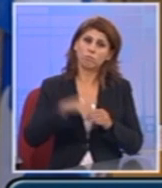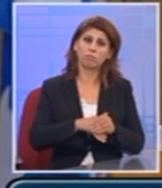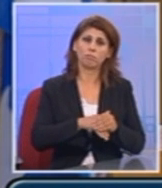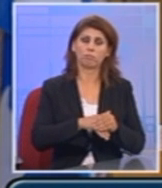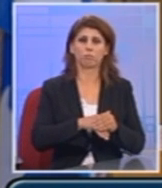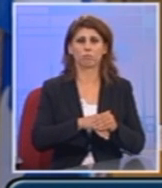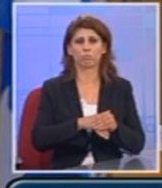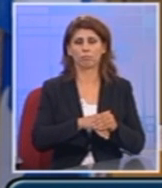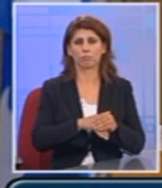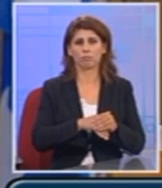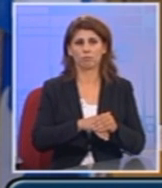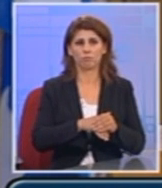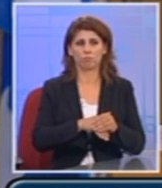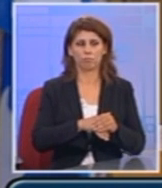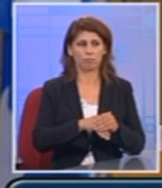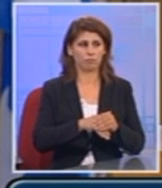υπαγωγή